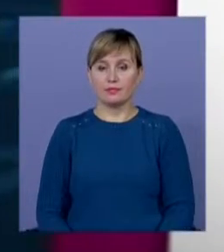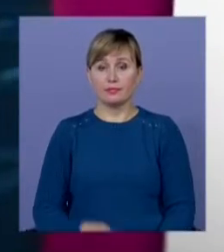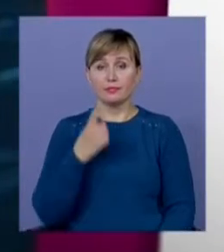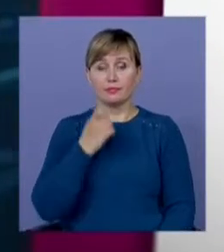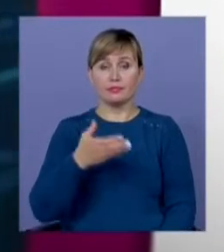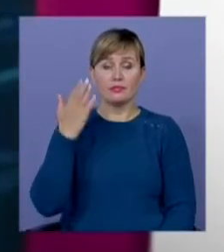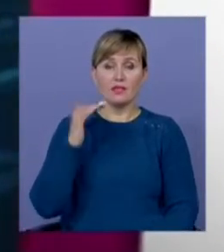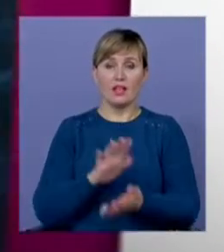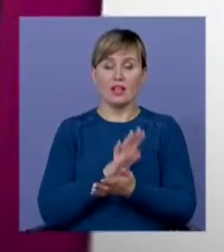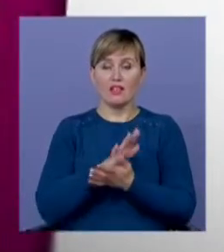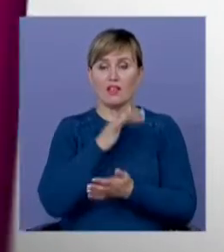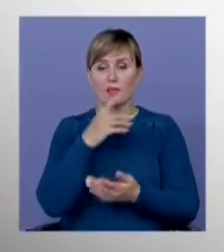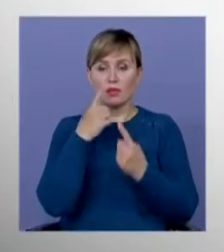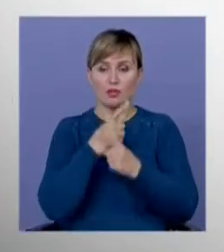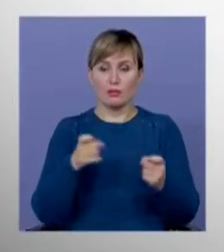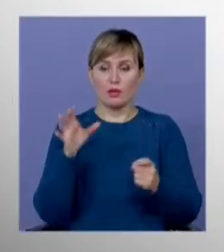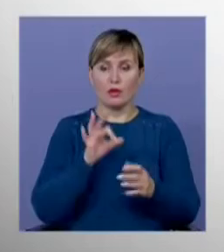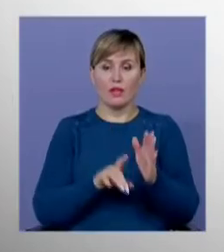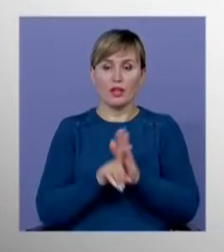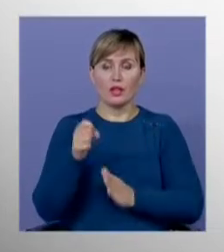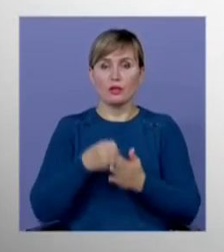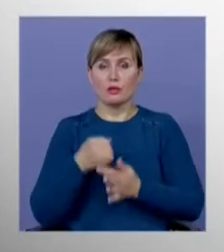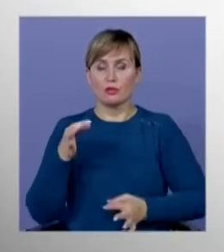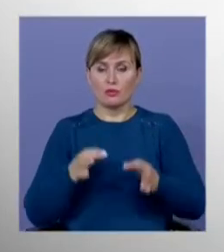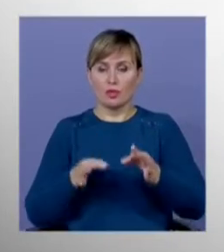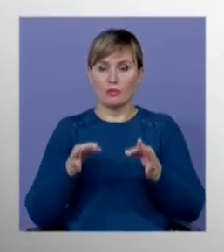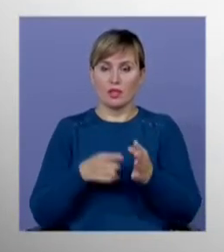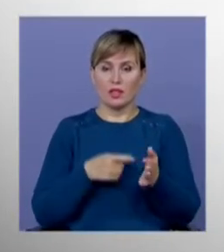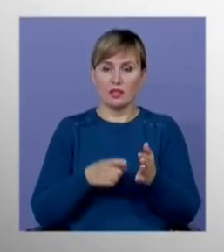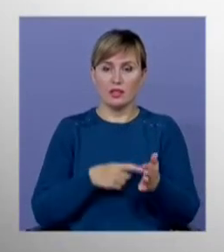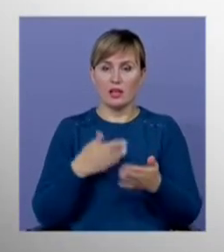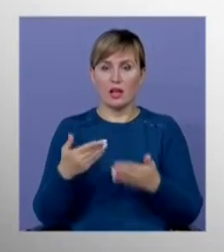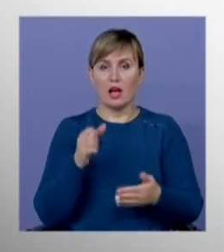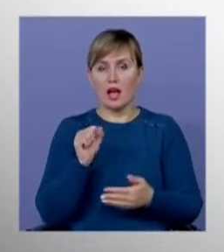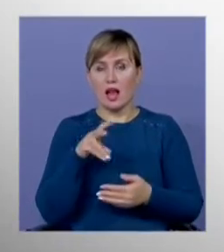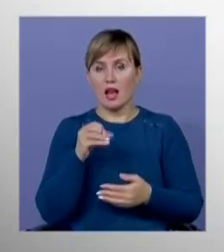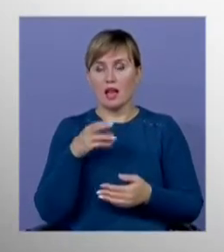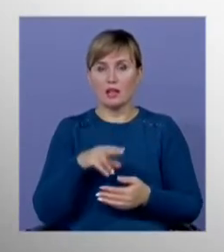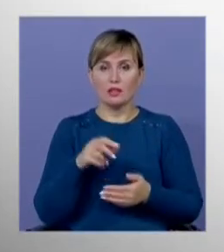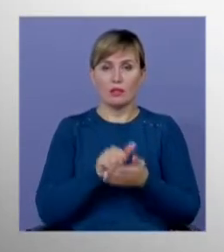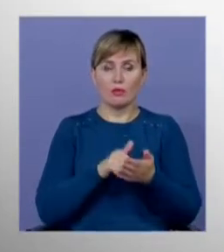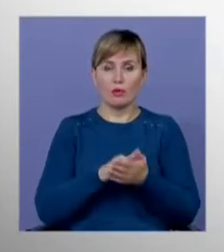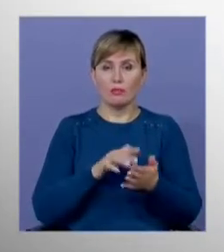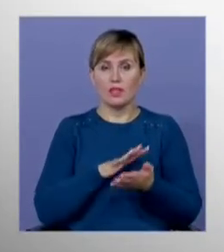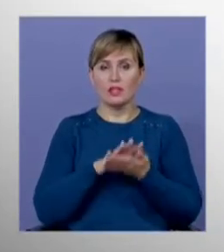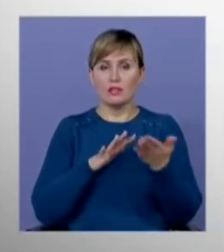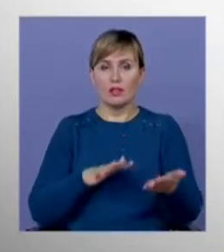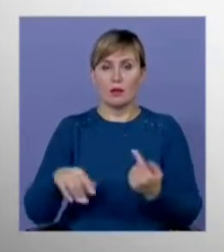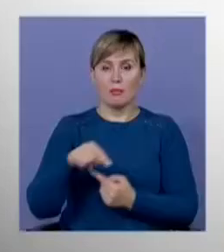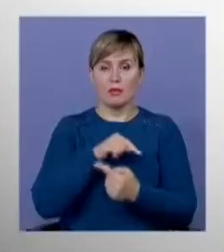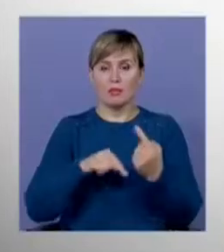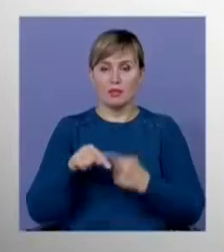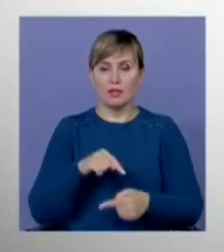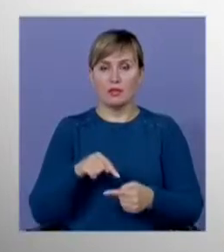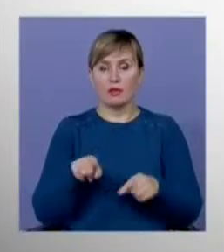Напомним, ранее газета «Время» сообщила о начале досудебного расследования в отношении Олеси Кексель. Поводом послужило заявление предпринимателя